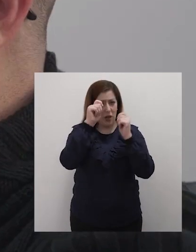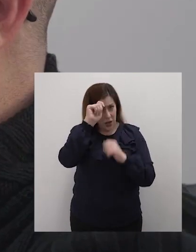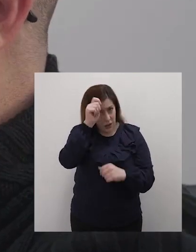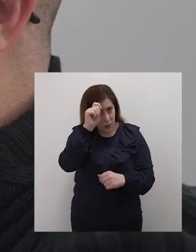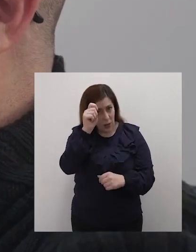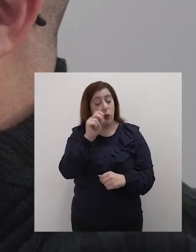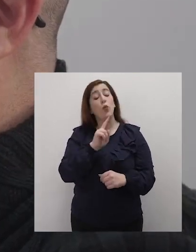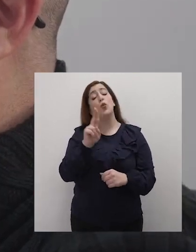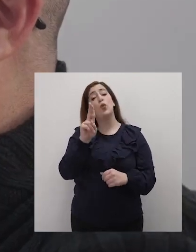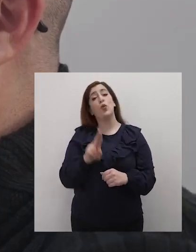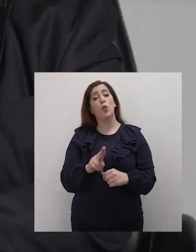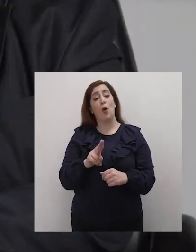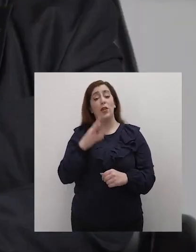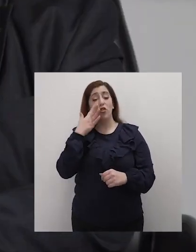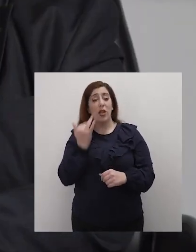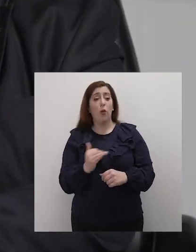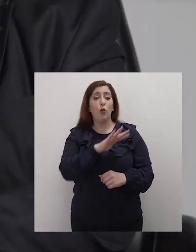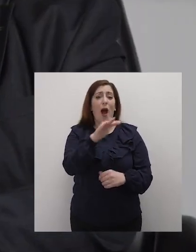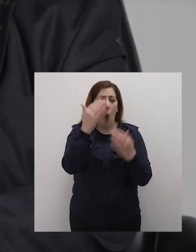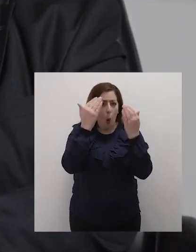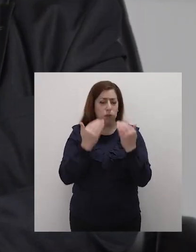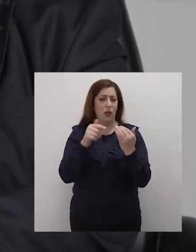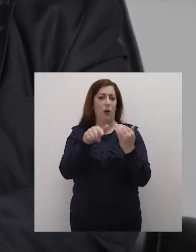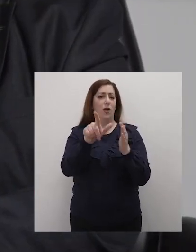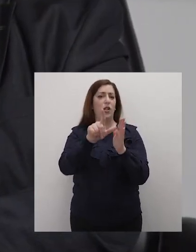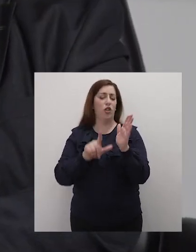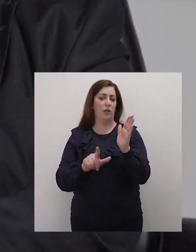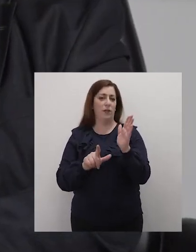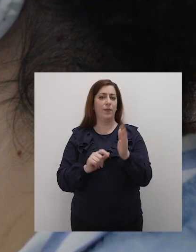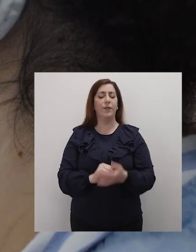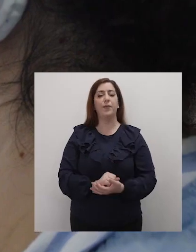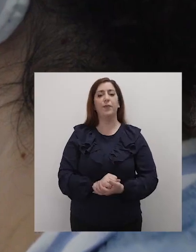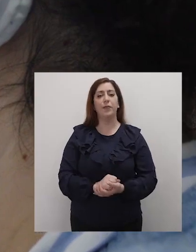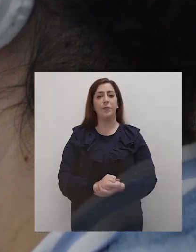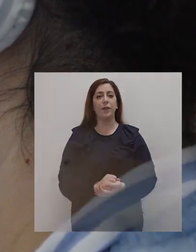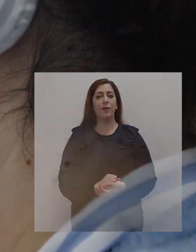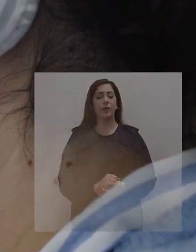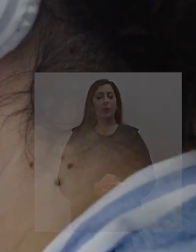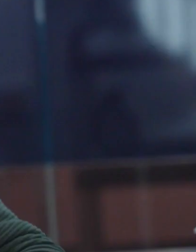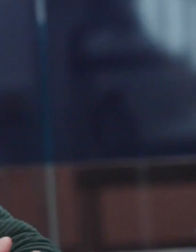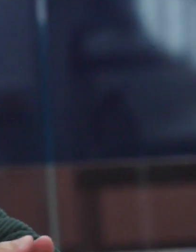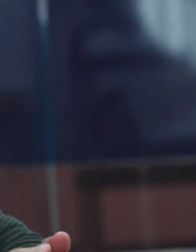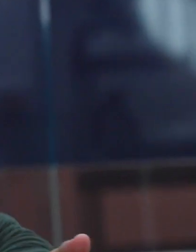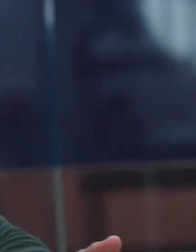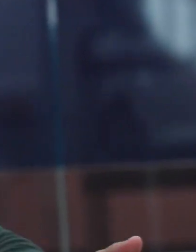go man liġijiet lije konem nizmin al-zmina kodan indazsjidni